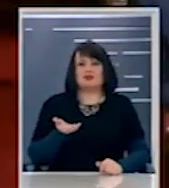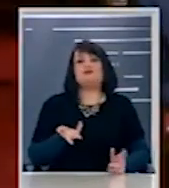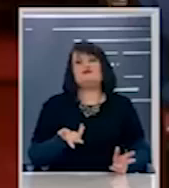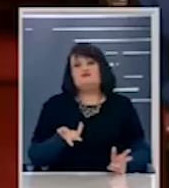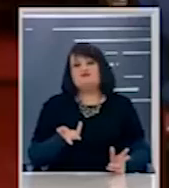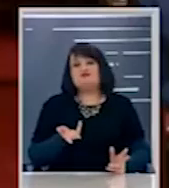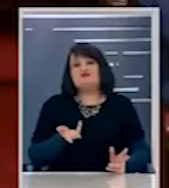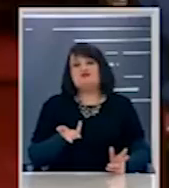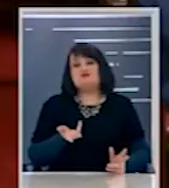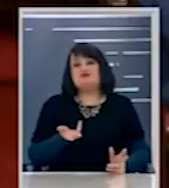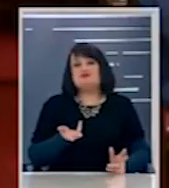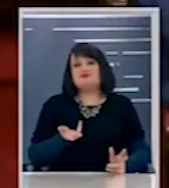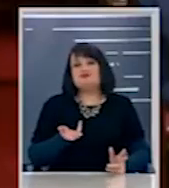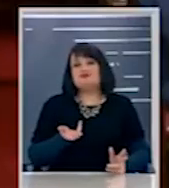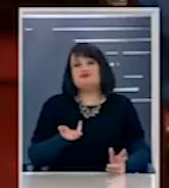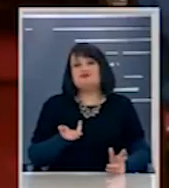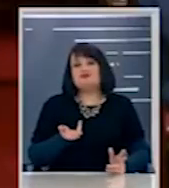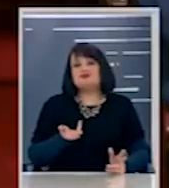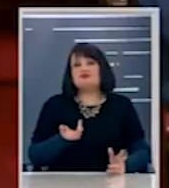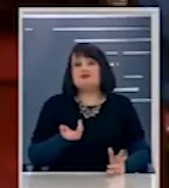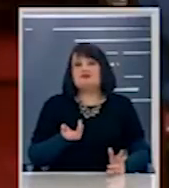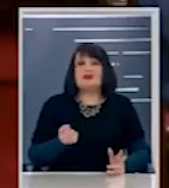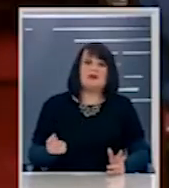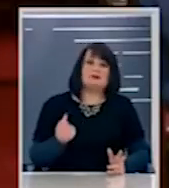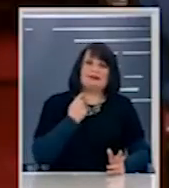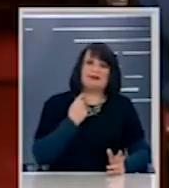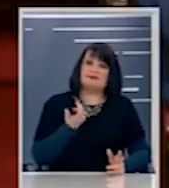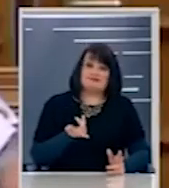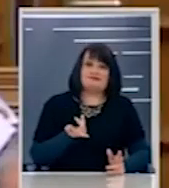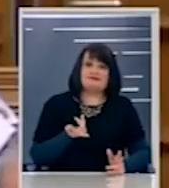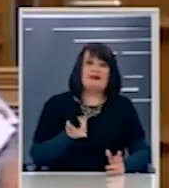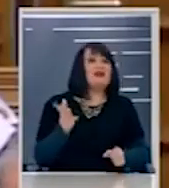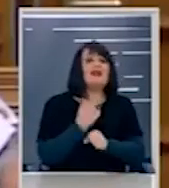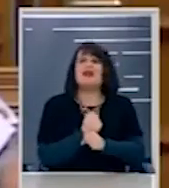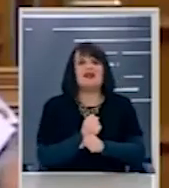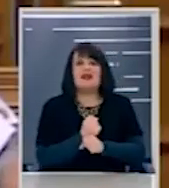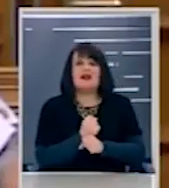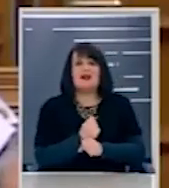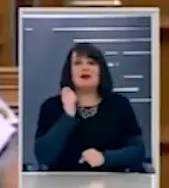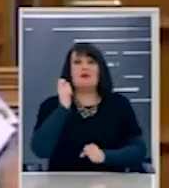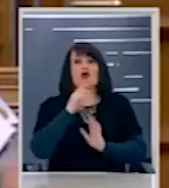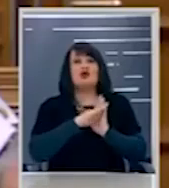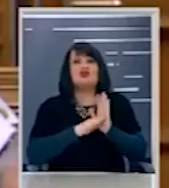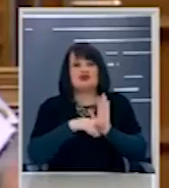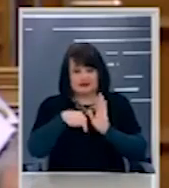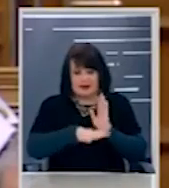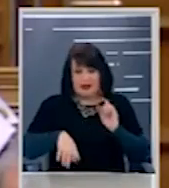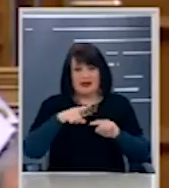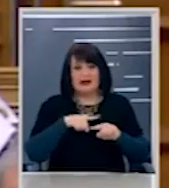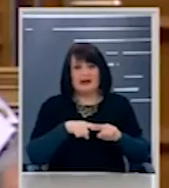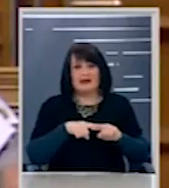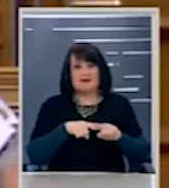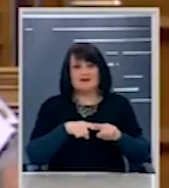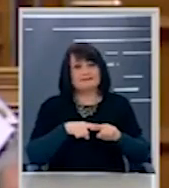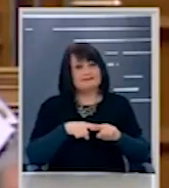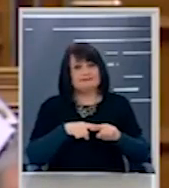πείτε μου εσείς, θα έχανε ή θα κέρδιζε το πολιτικό σύστημα της χώρας, αλλά και η ίδια